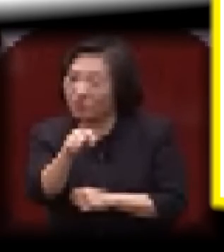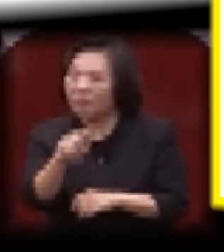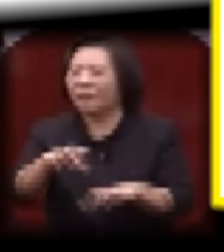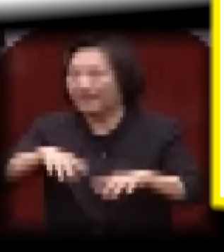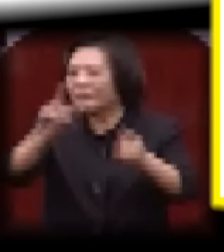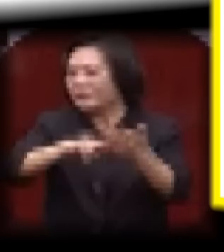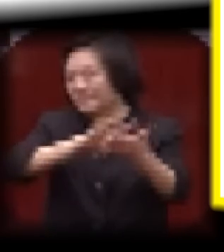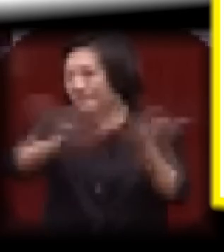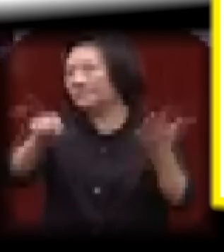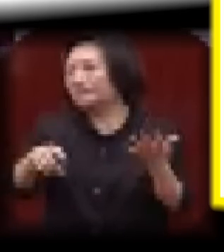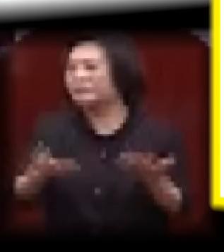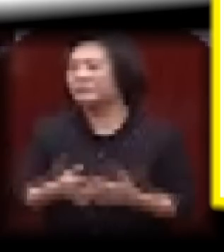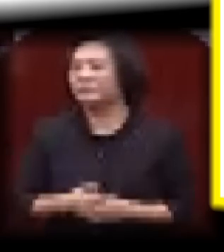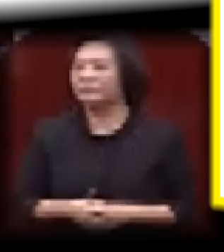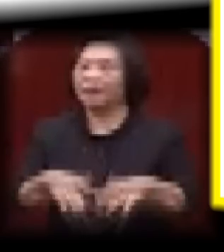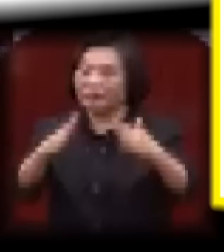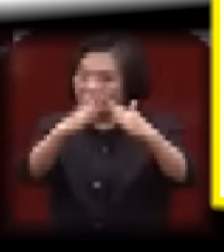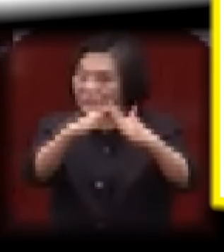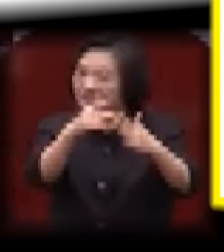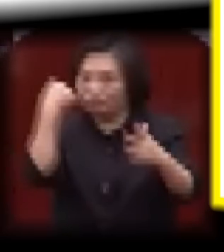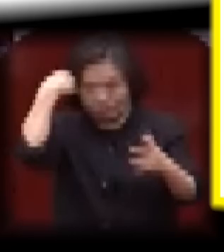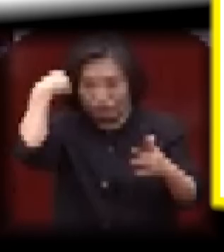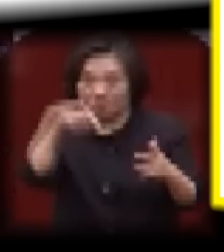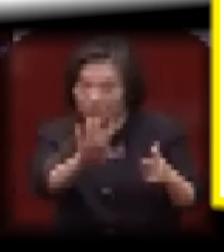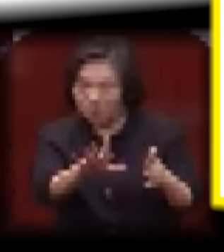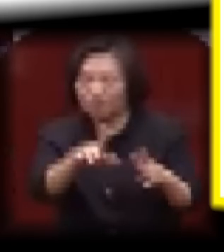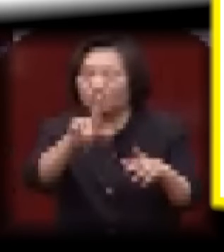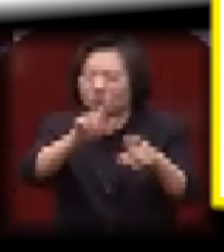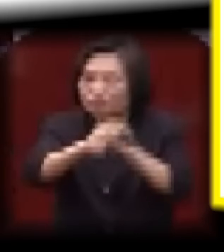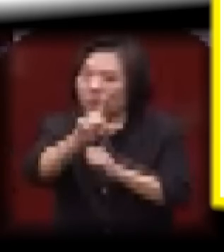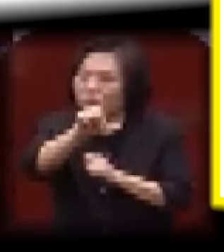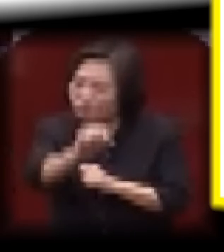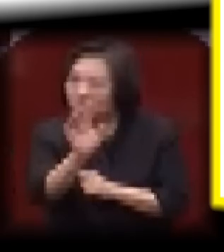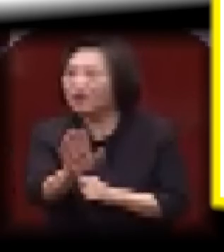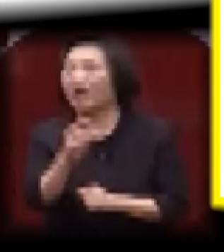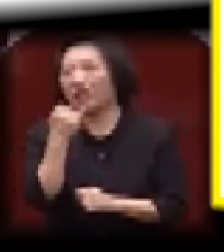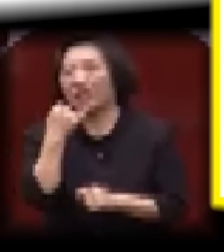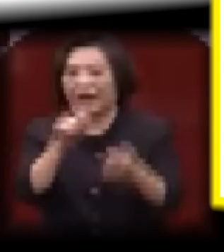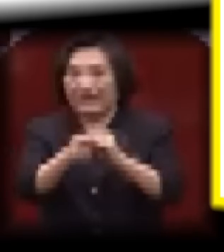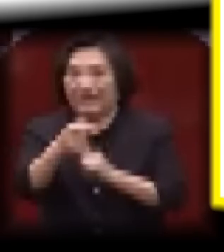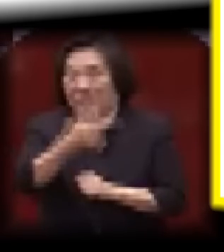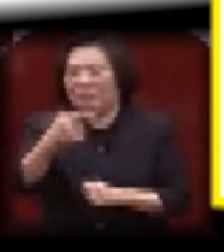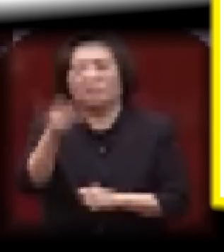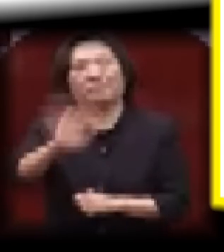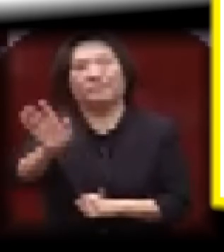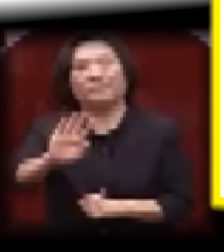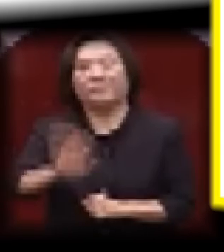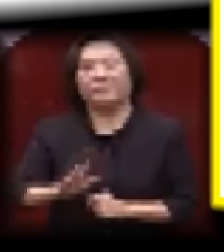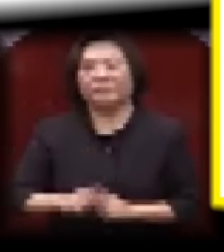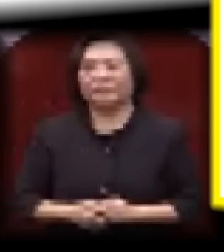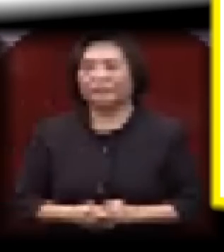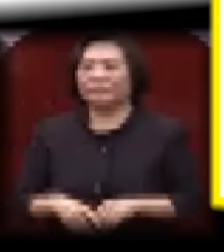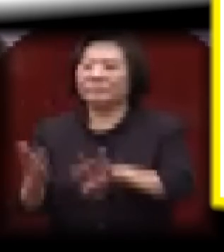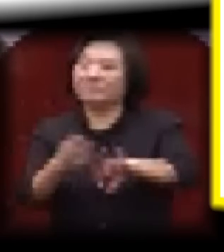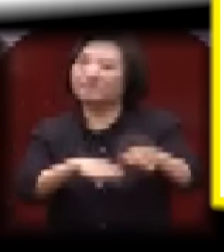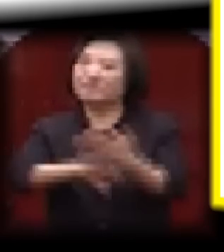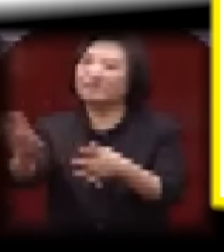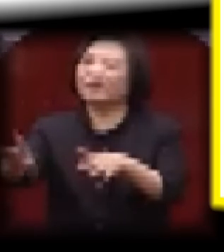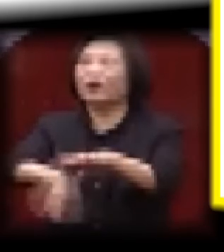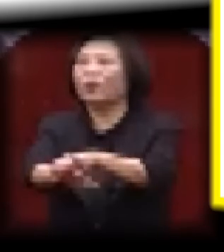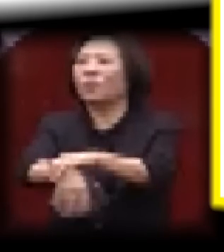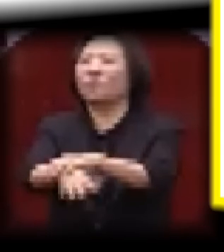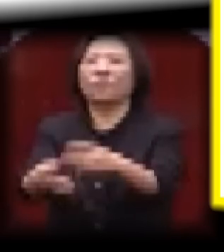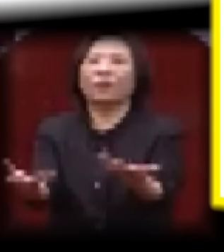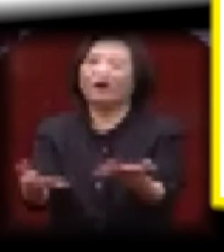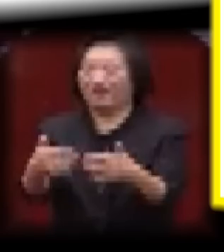们先确保说房子是用来住的人，你知道他没有被课征太多的税。那至于其他的什么空电税、空屋税，